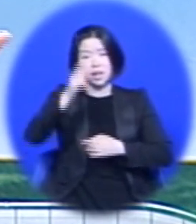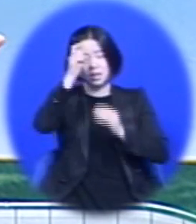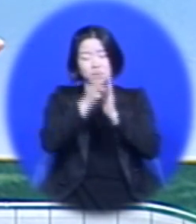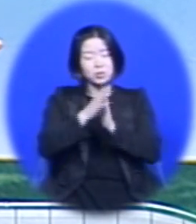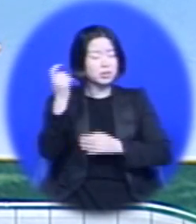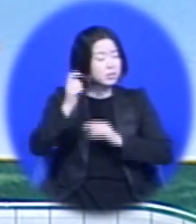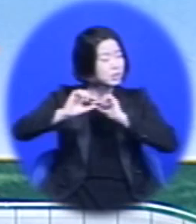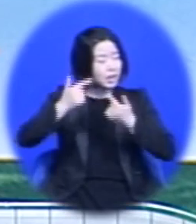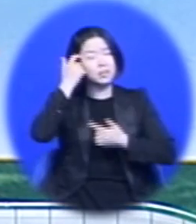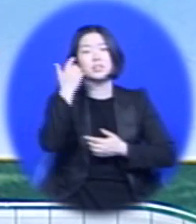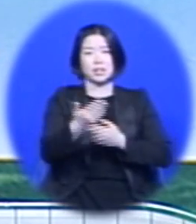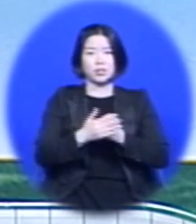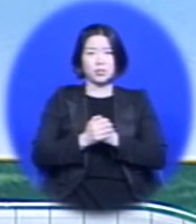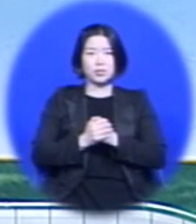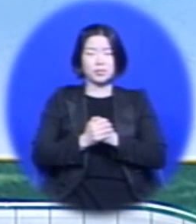들어주시지 않으시냐?